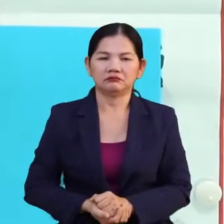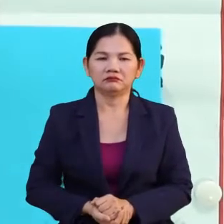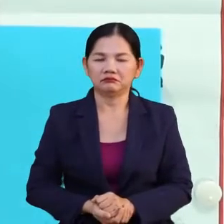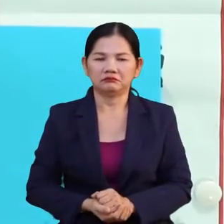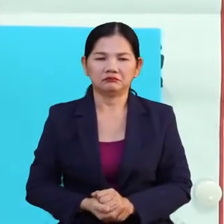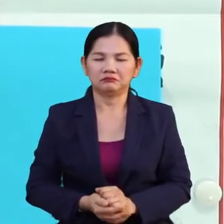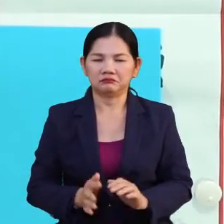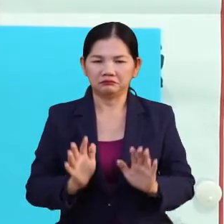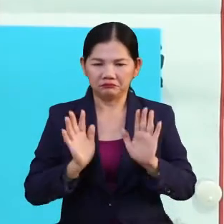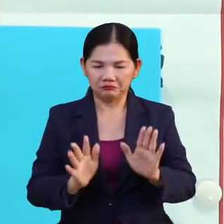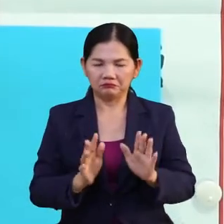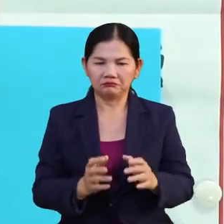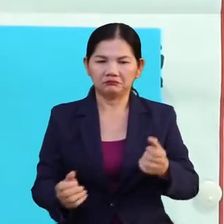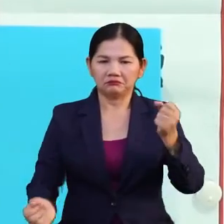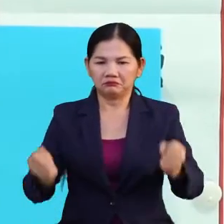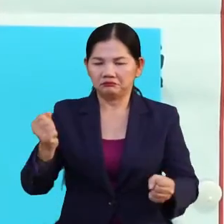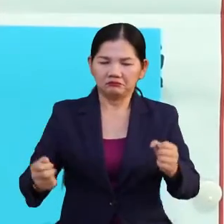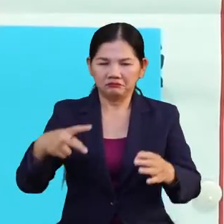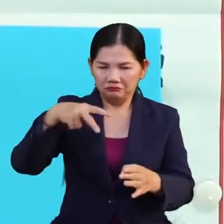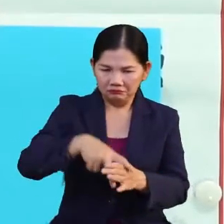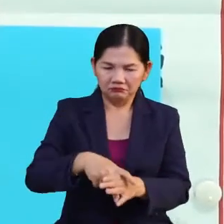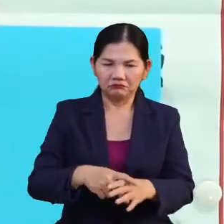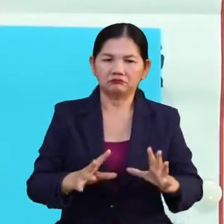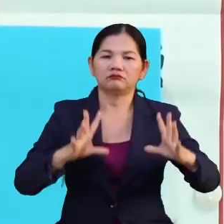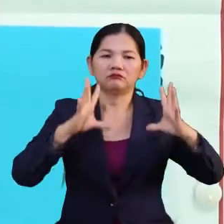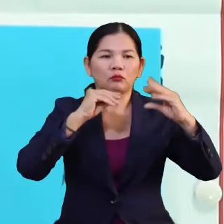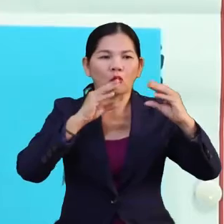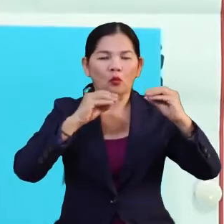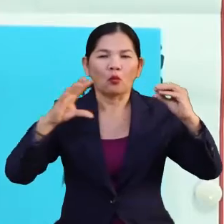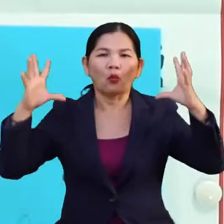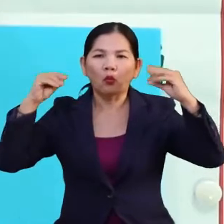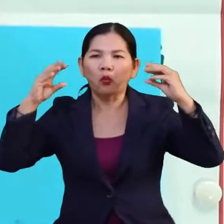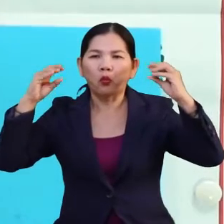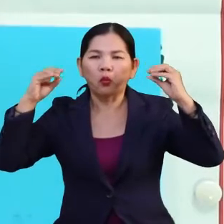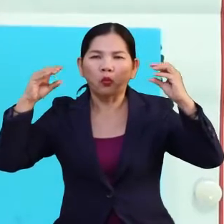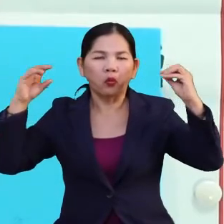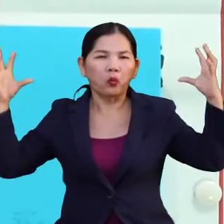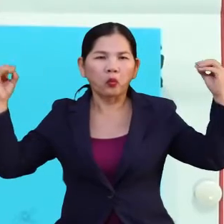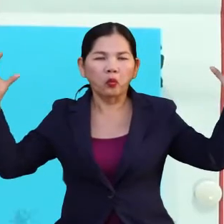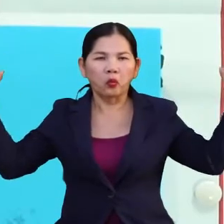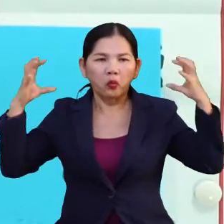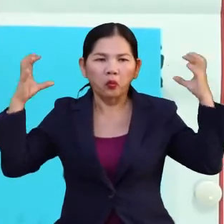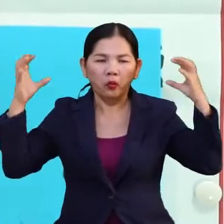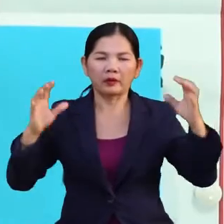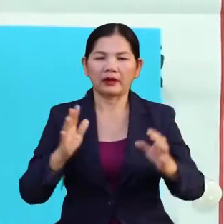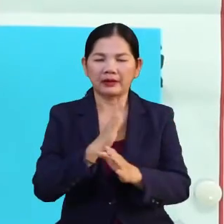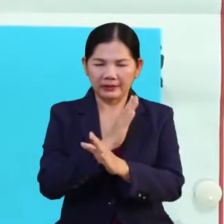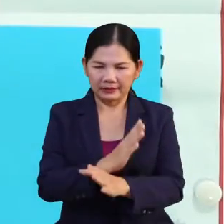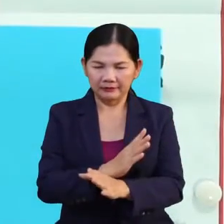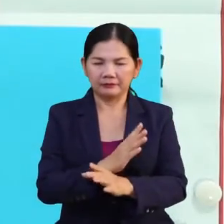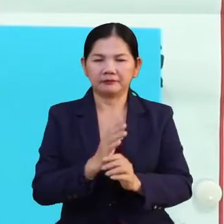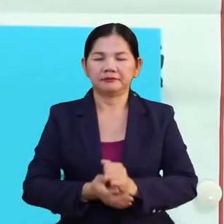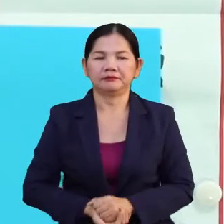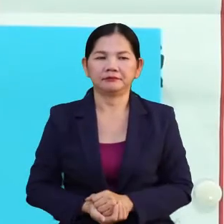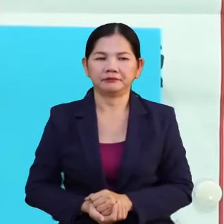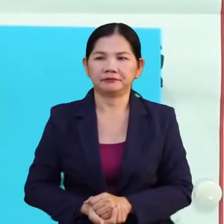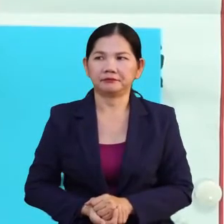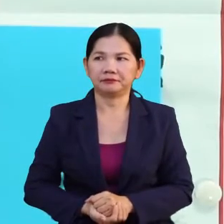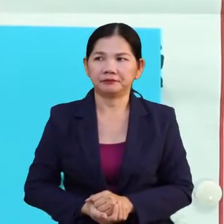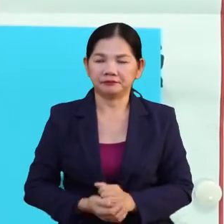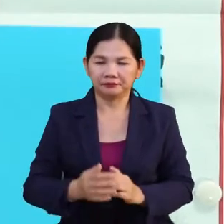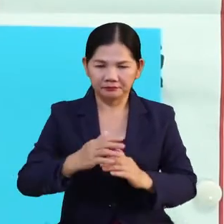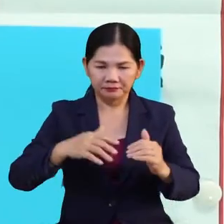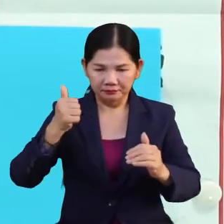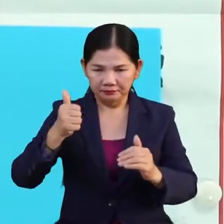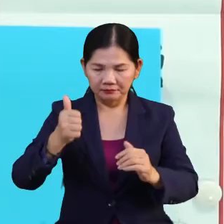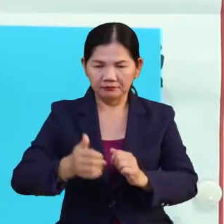ចាអញ្ចឹងពេលជិះរថយន្តគឺគេមិនចាមិនជជែកគ្នាឮខ្លាំងខ្លាំងទេណាកូនណាចានេះហើយជាគំរូល្អ